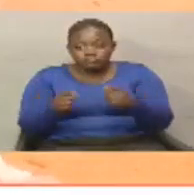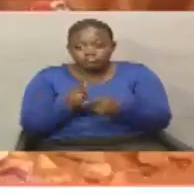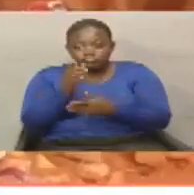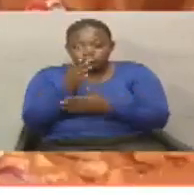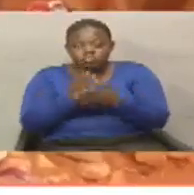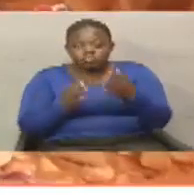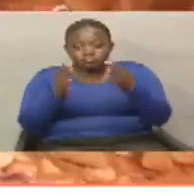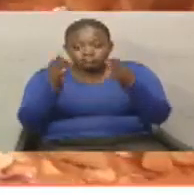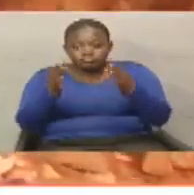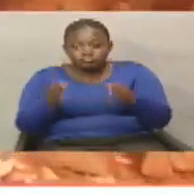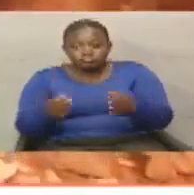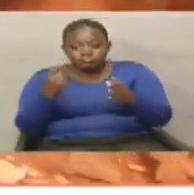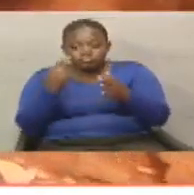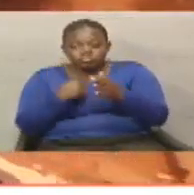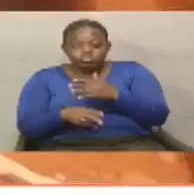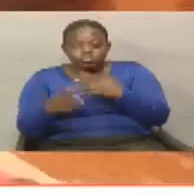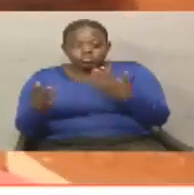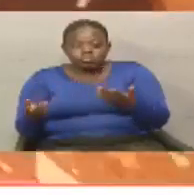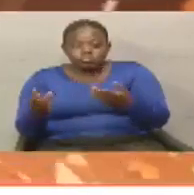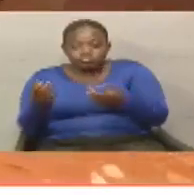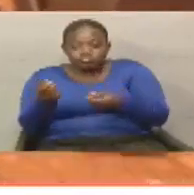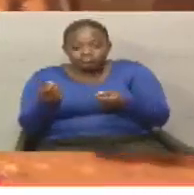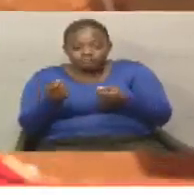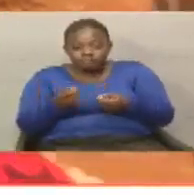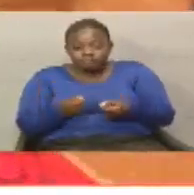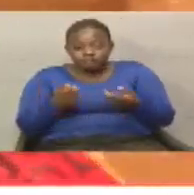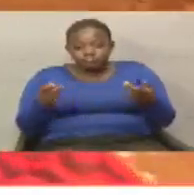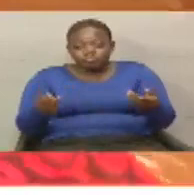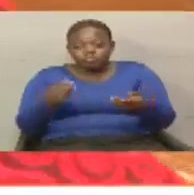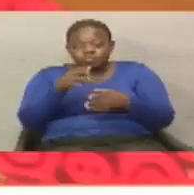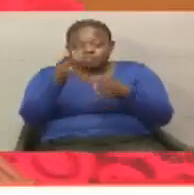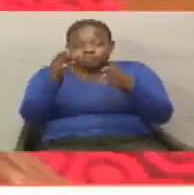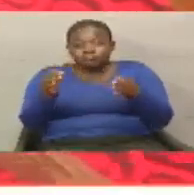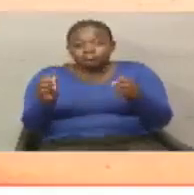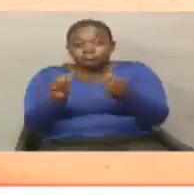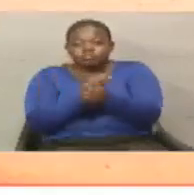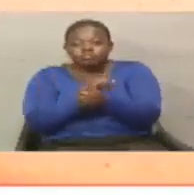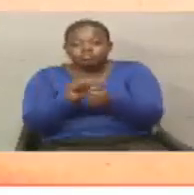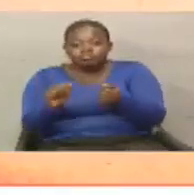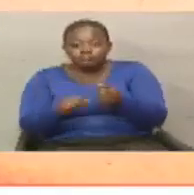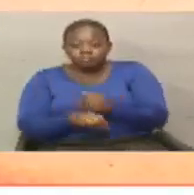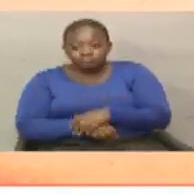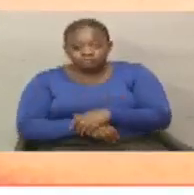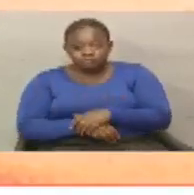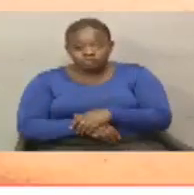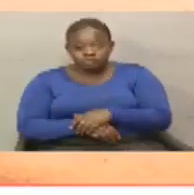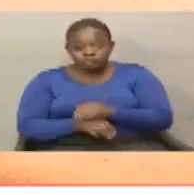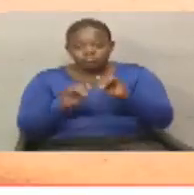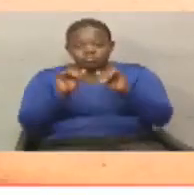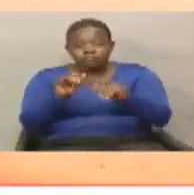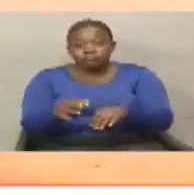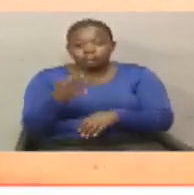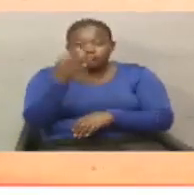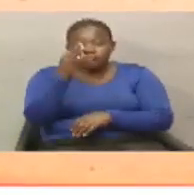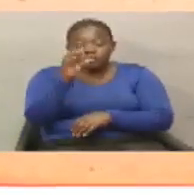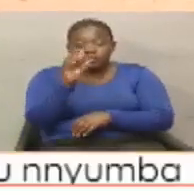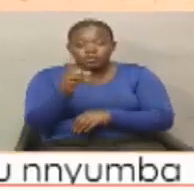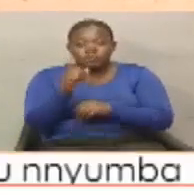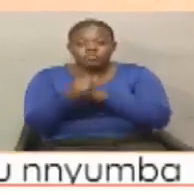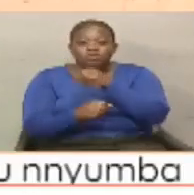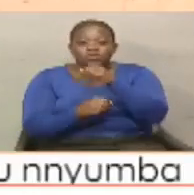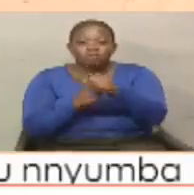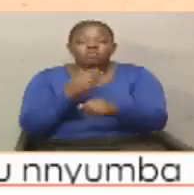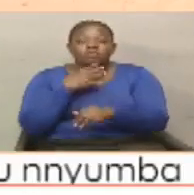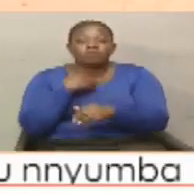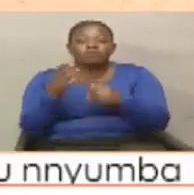bintu atutegeeza nga bamuwaludde okumufulumya nga n'ebintu bye byayonoonese. Yaluddeyo emyaka 31 kumba